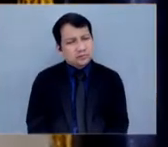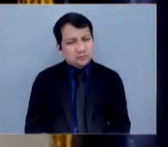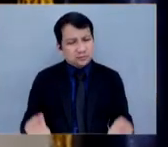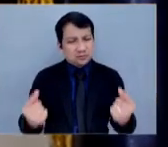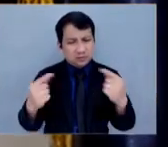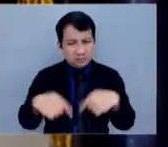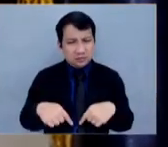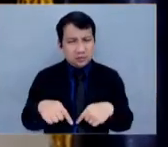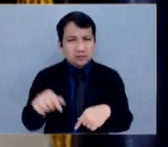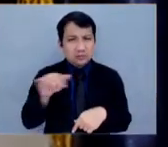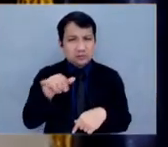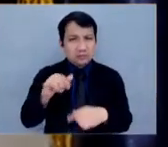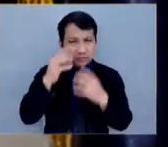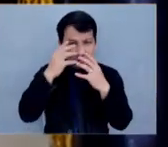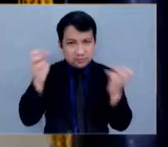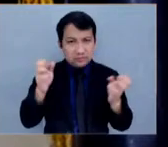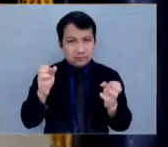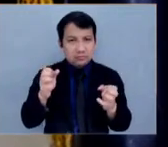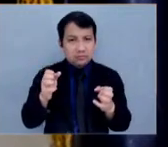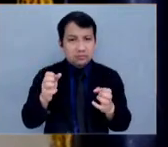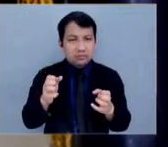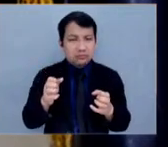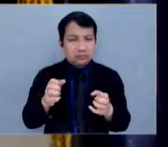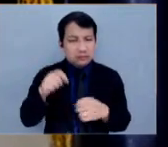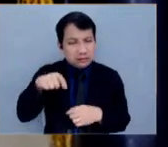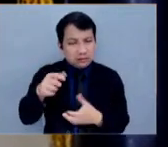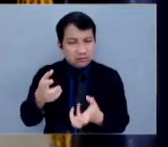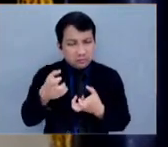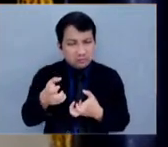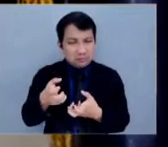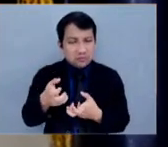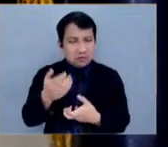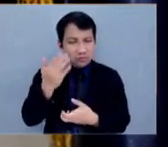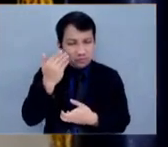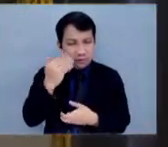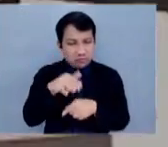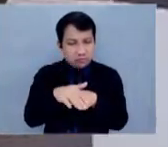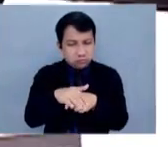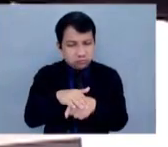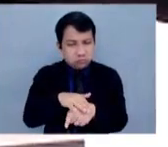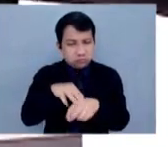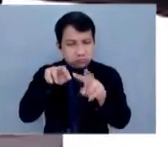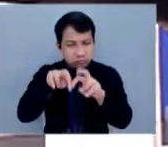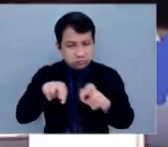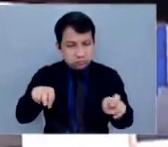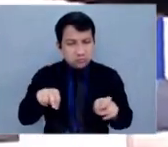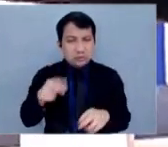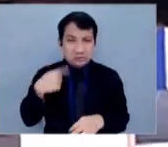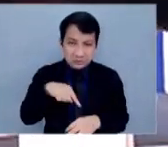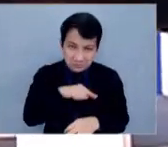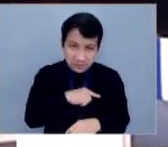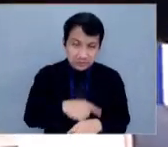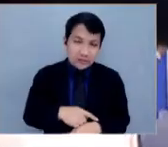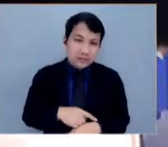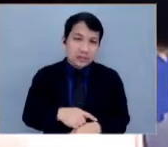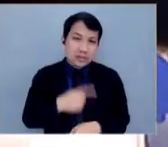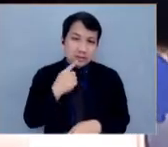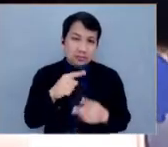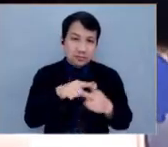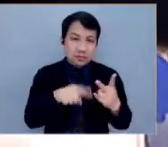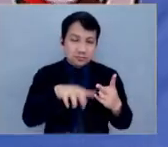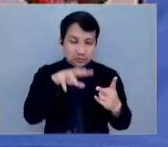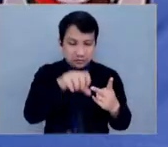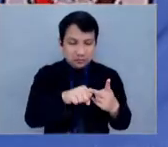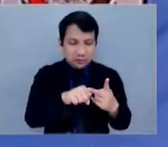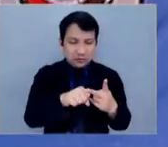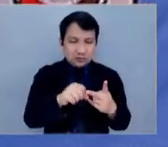yung galit, sila pa yung demanding. Yeah, bakit nang bagal daw nung investigation namin? Agad inaresto ang lalaki na si alias